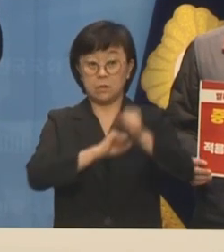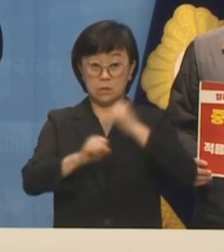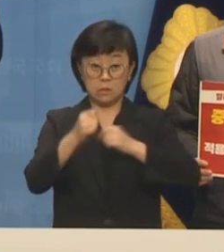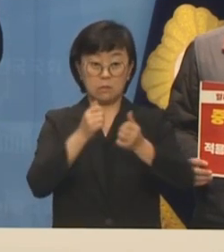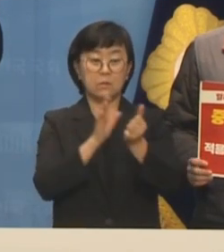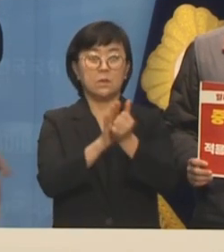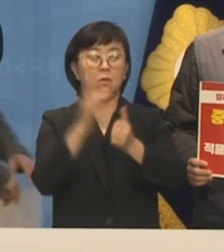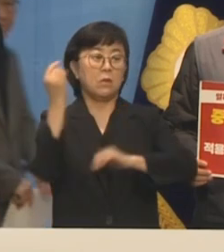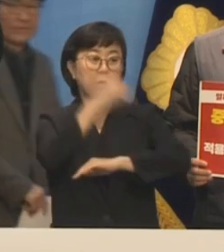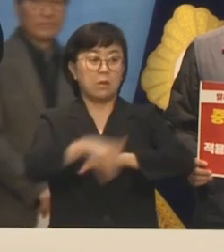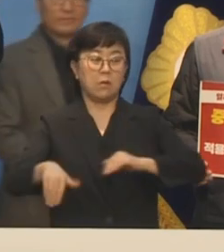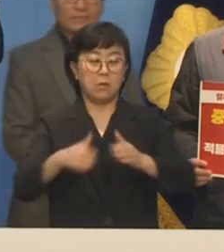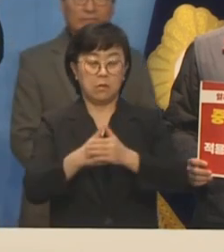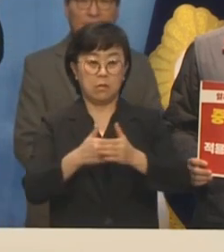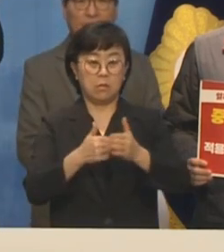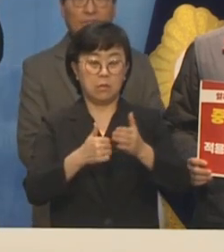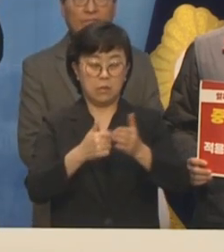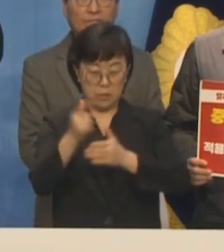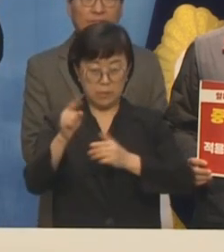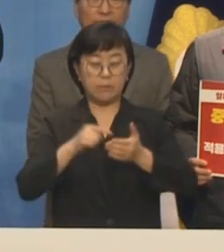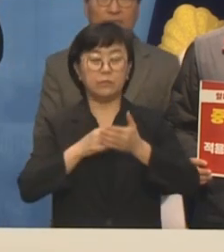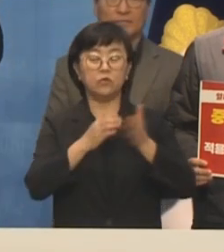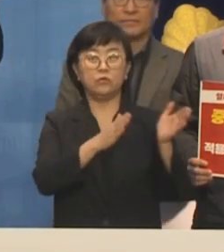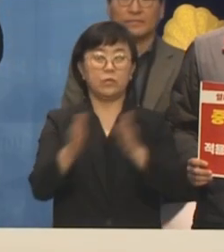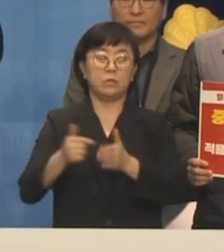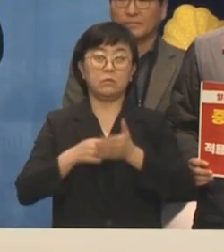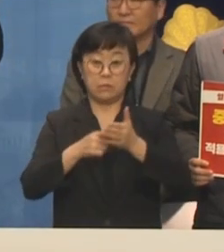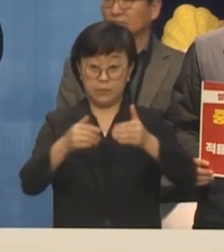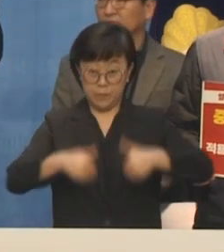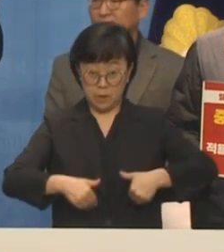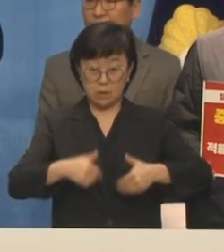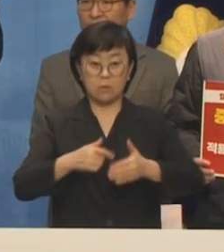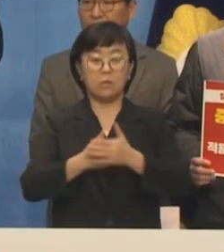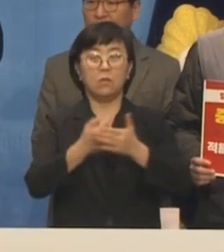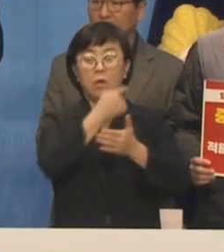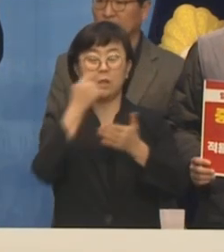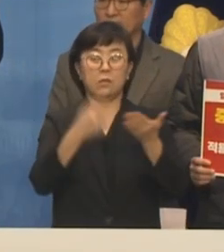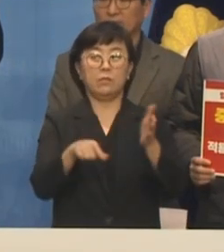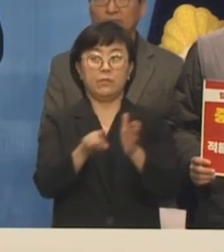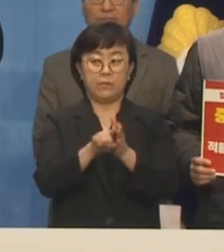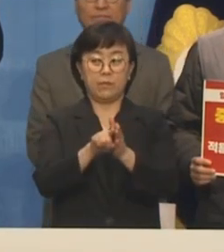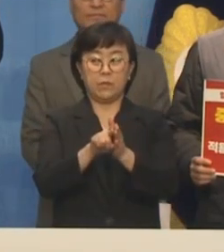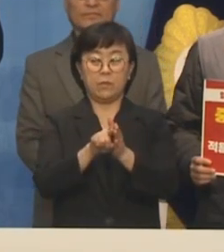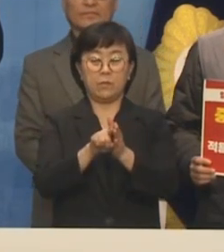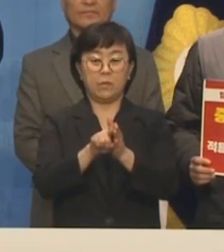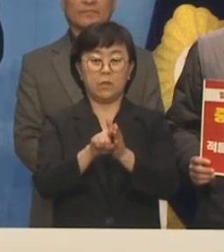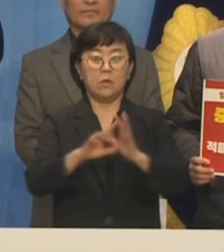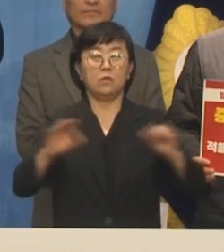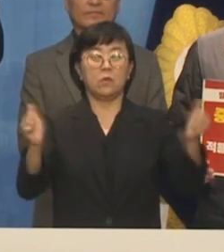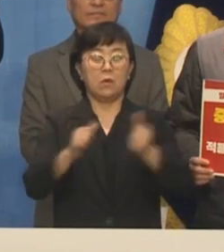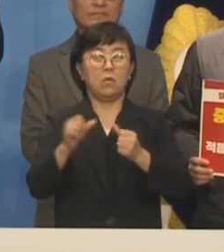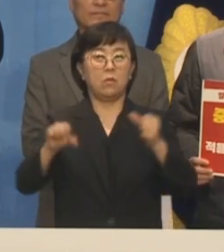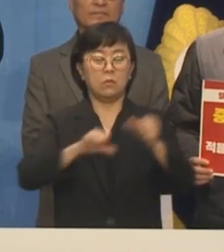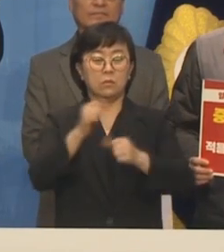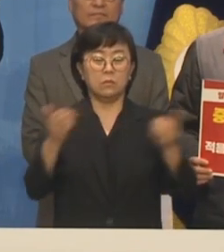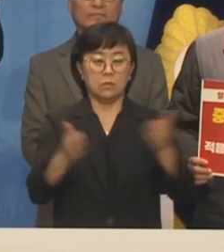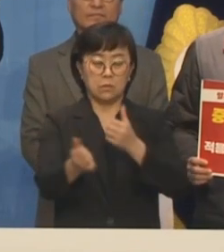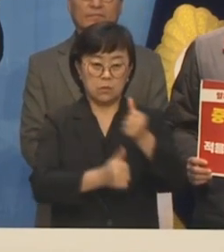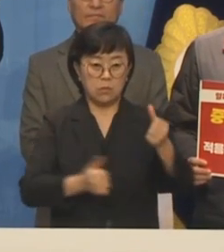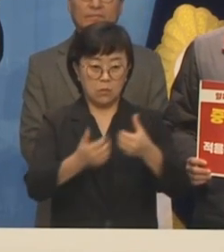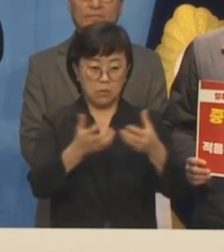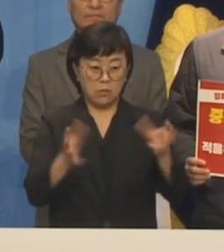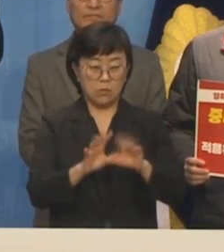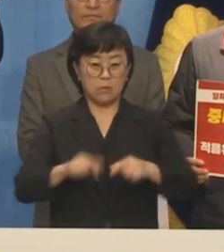지원 대책을 마련해서 추진해야 한다는 입장을 확인하기 위해서 국회 환경노동위원회